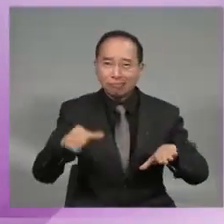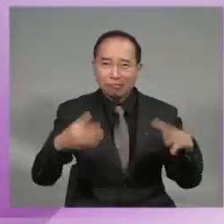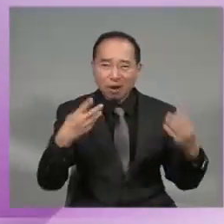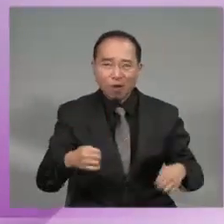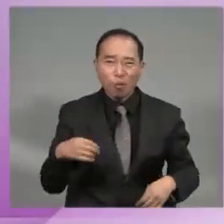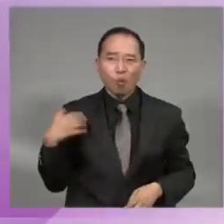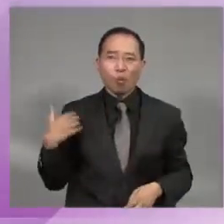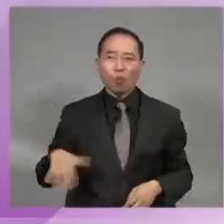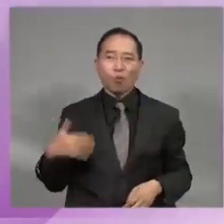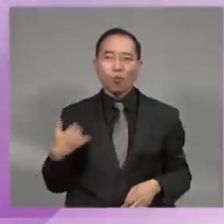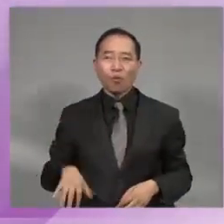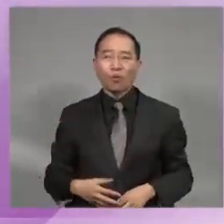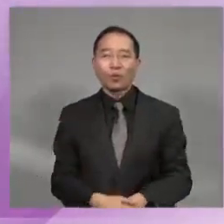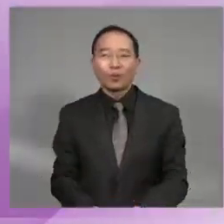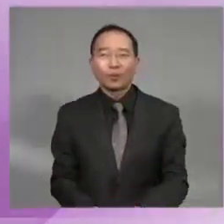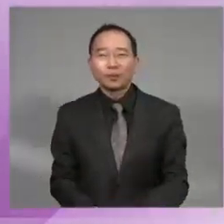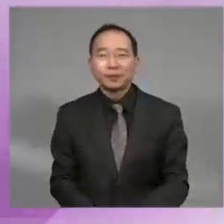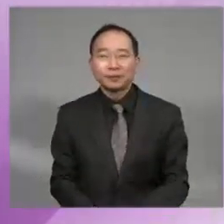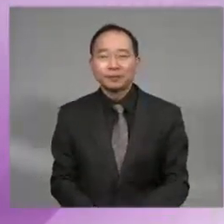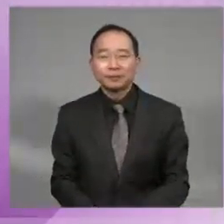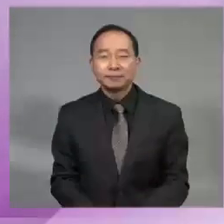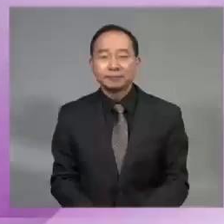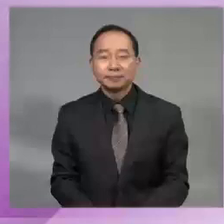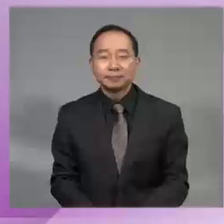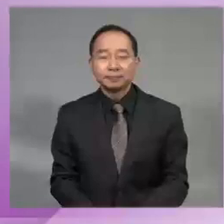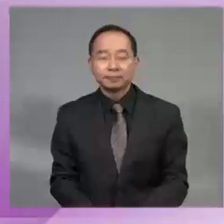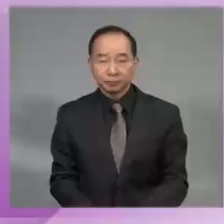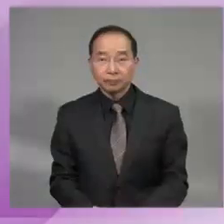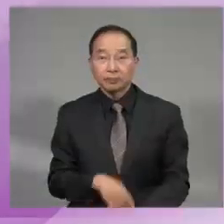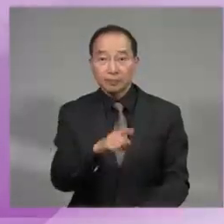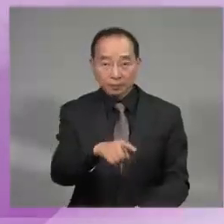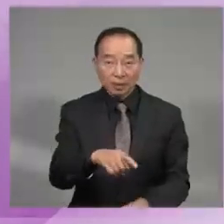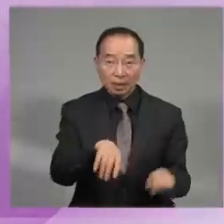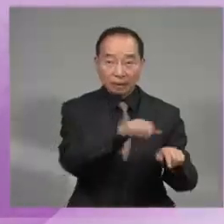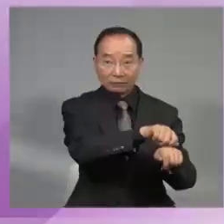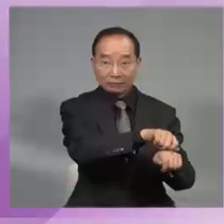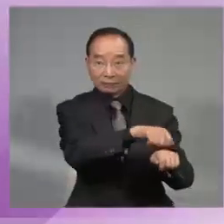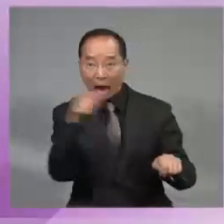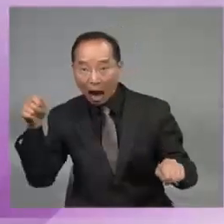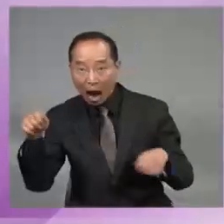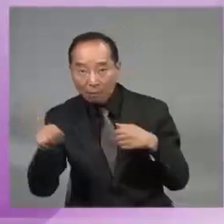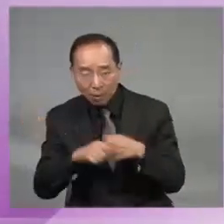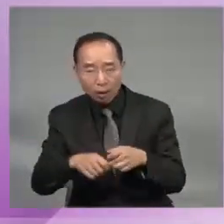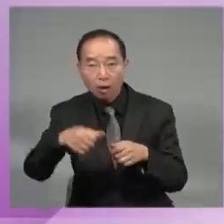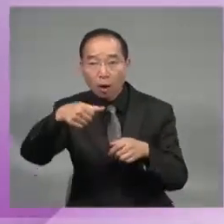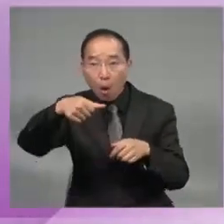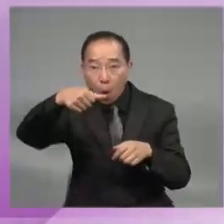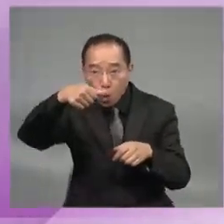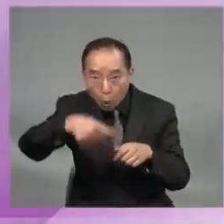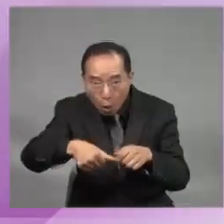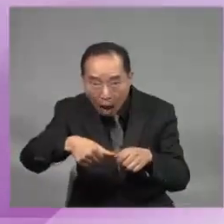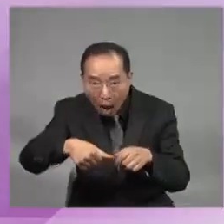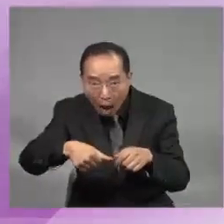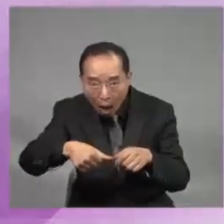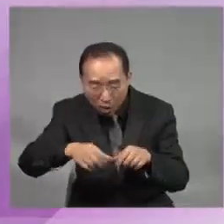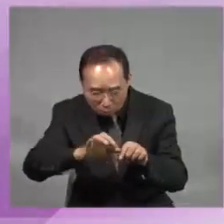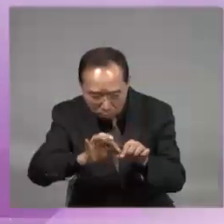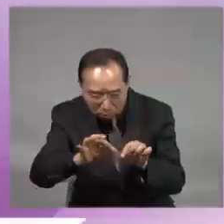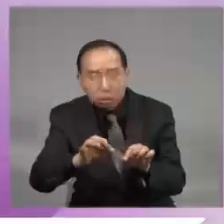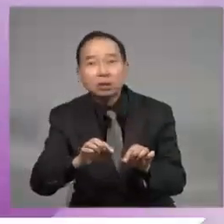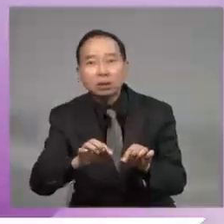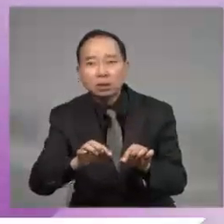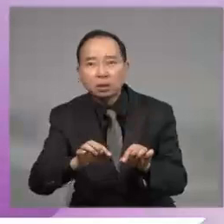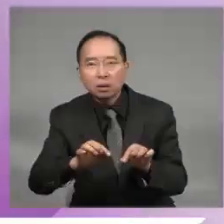굉장히 꼼꼼하게 지금 도장을 찍고 있는. 저렇게 된다면 저 테이프가 떨어지면 또 금방 표시가 네, 나겠어요.